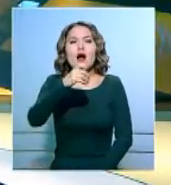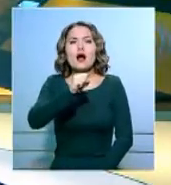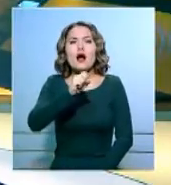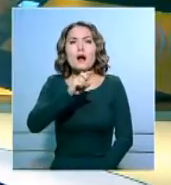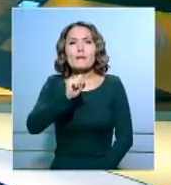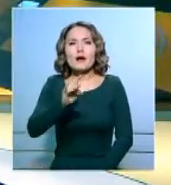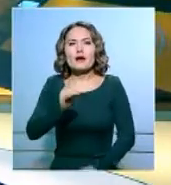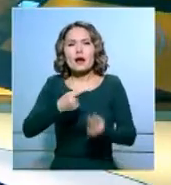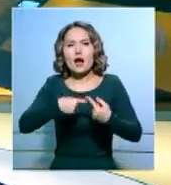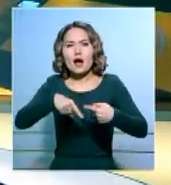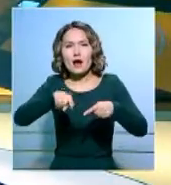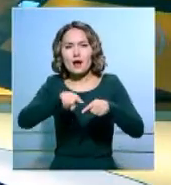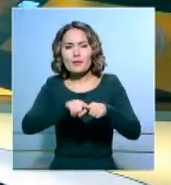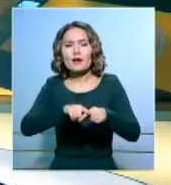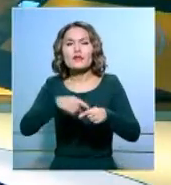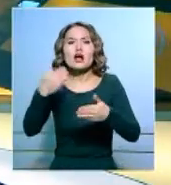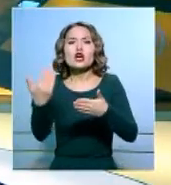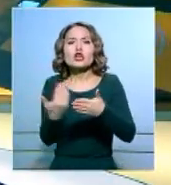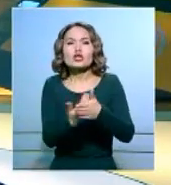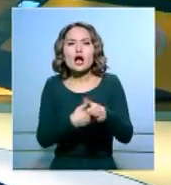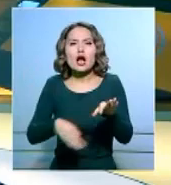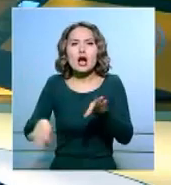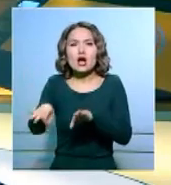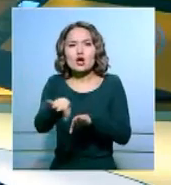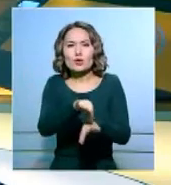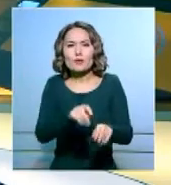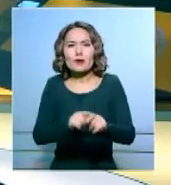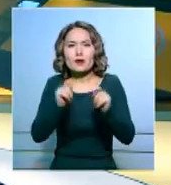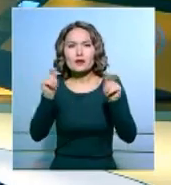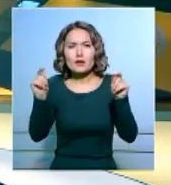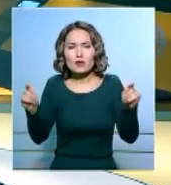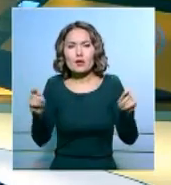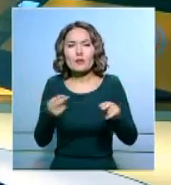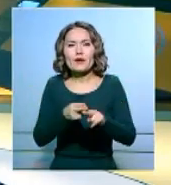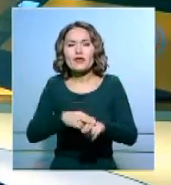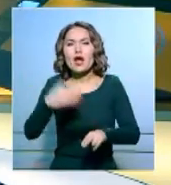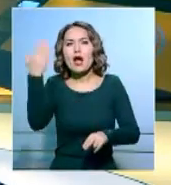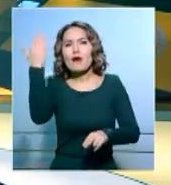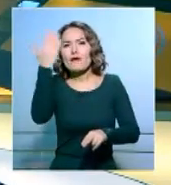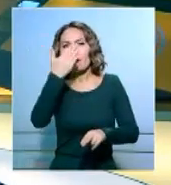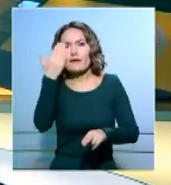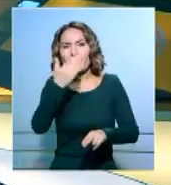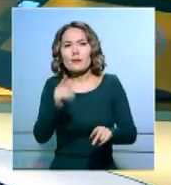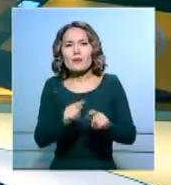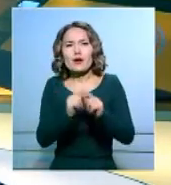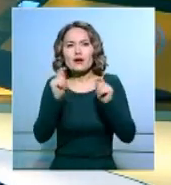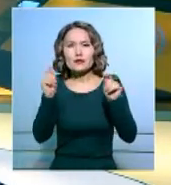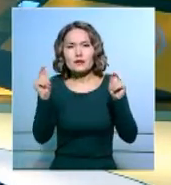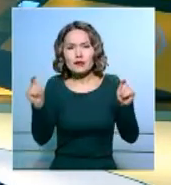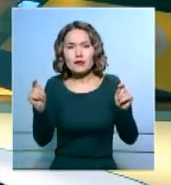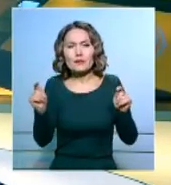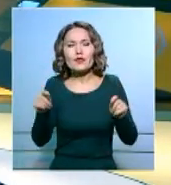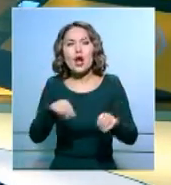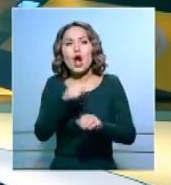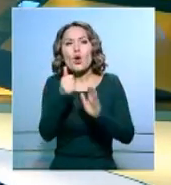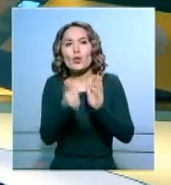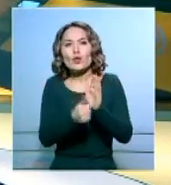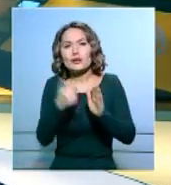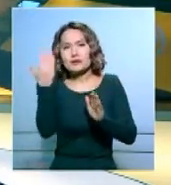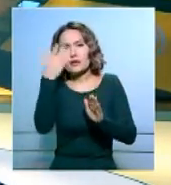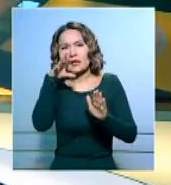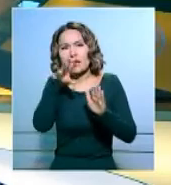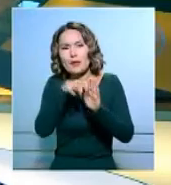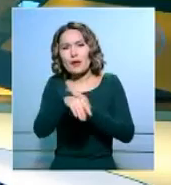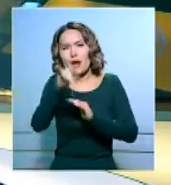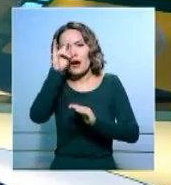Хабар агенттігінің тағы бір жаңа жобасы көрерменге жол тартпақ. Күңбике Зәуре телехикая желісі көпке таныс ертегіден басталған.